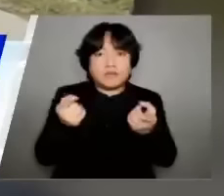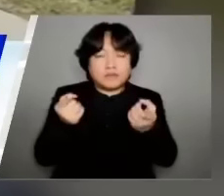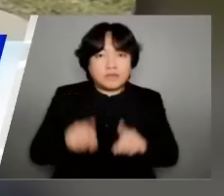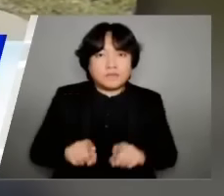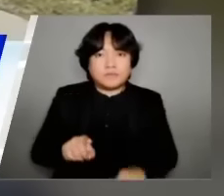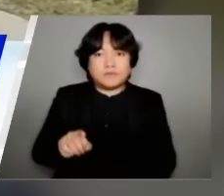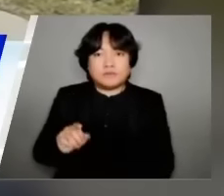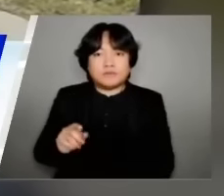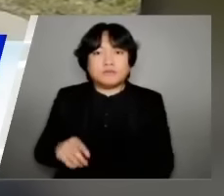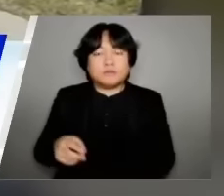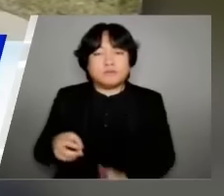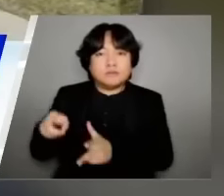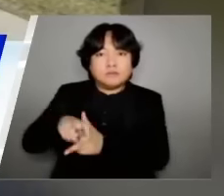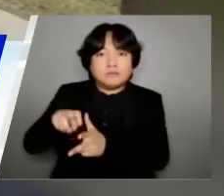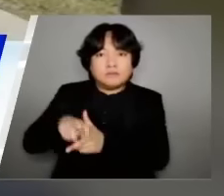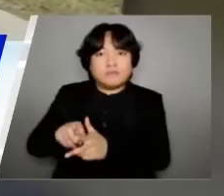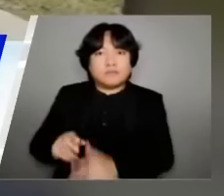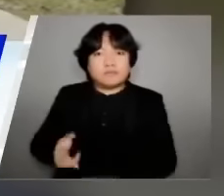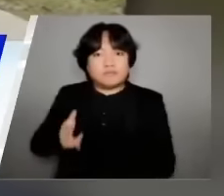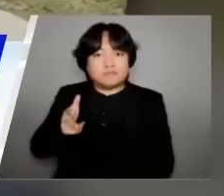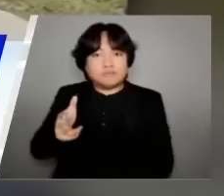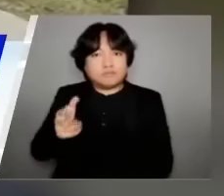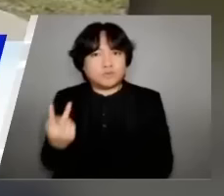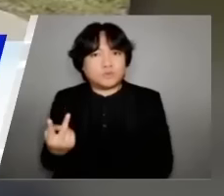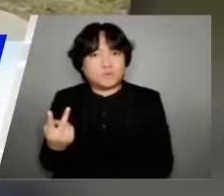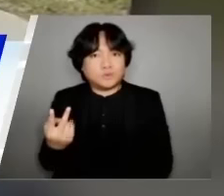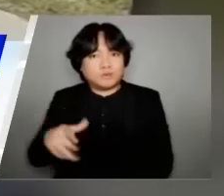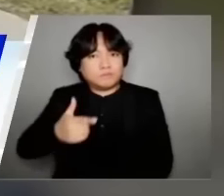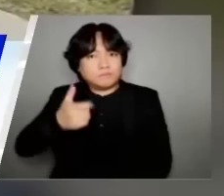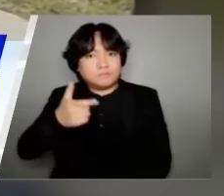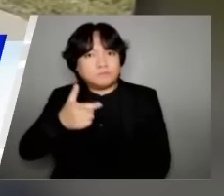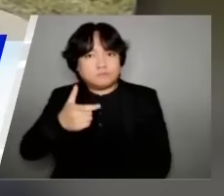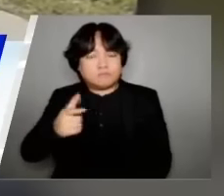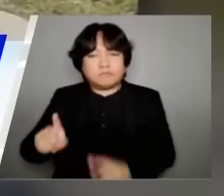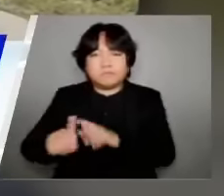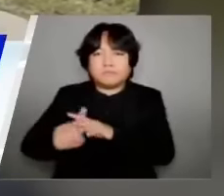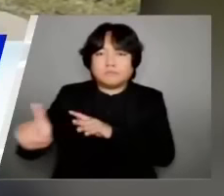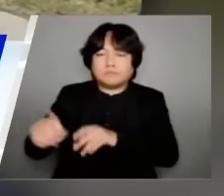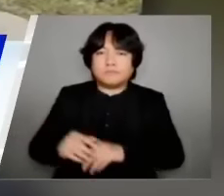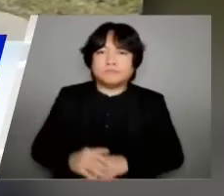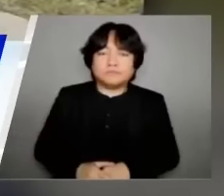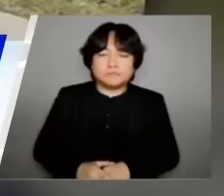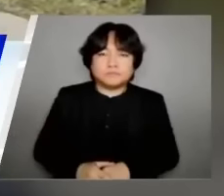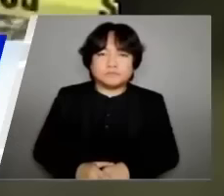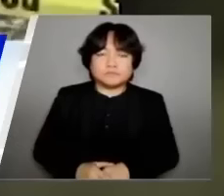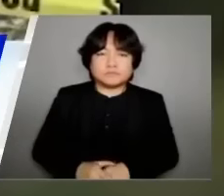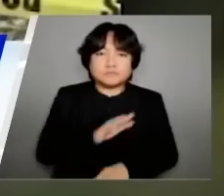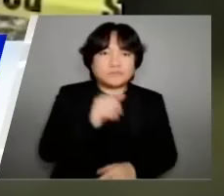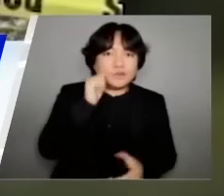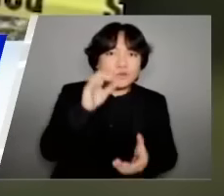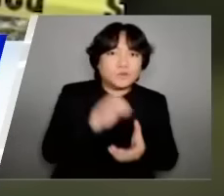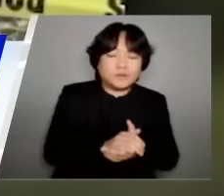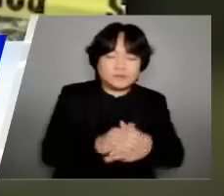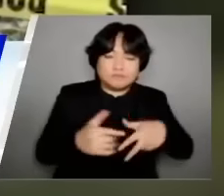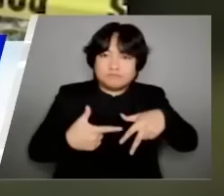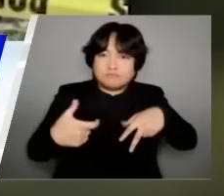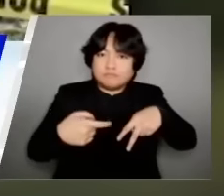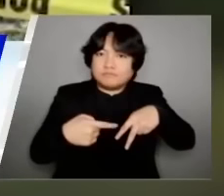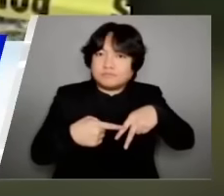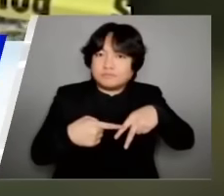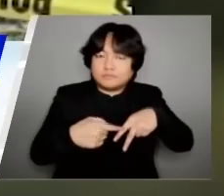at paulan na ng bala. Nakatakas ang mga sospek. Tinamaan ng bala sa tuhod ang may bahay habang hindi naman nasaktan ng